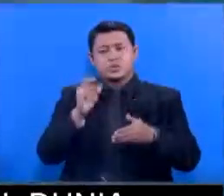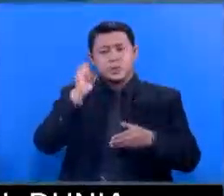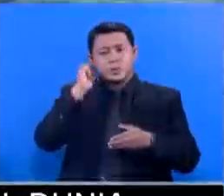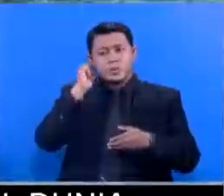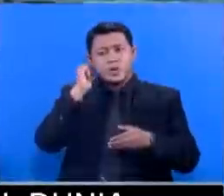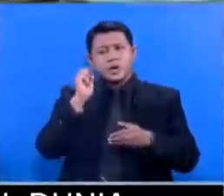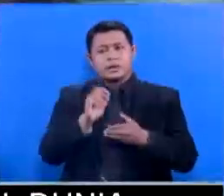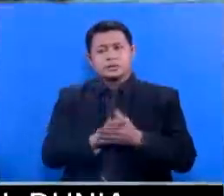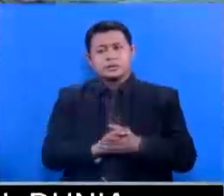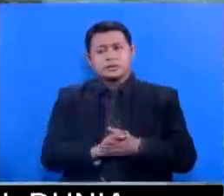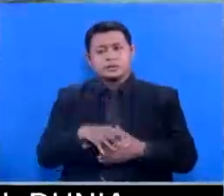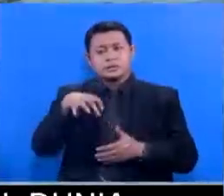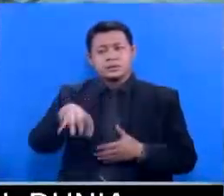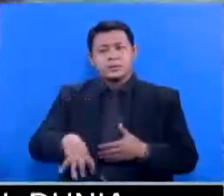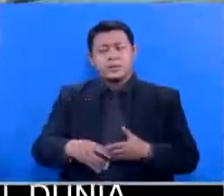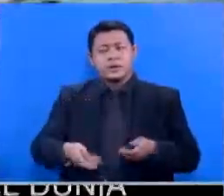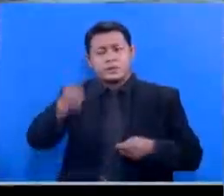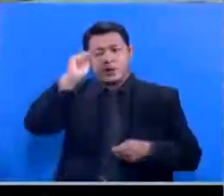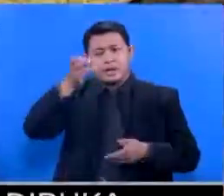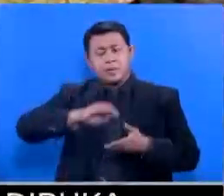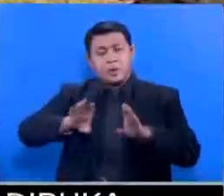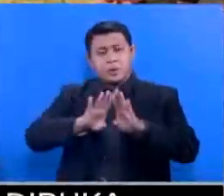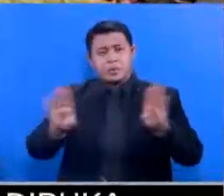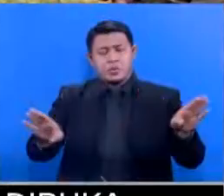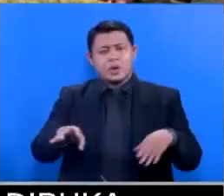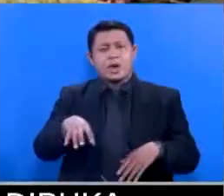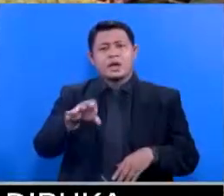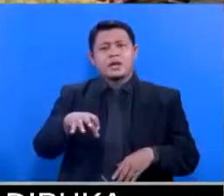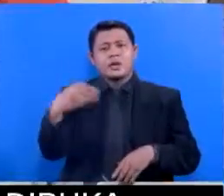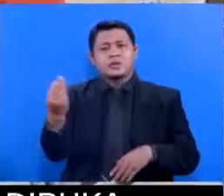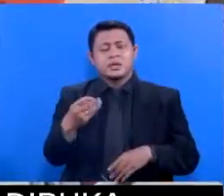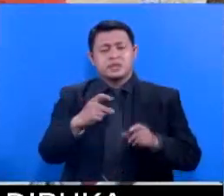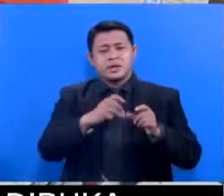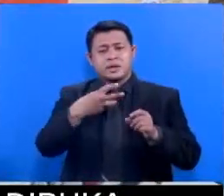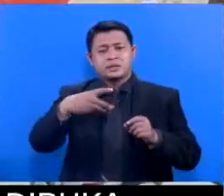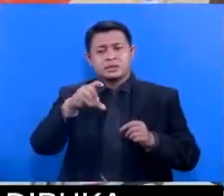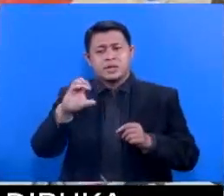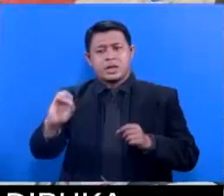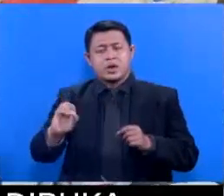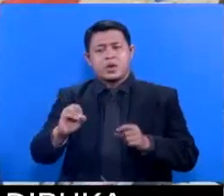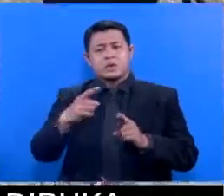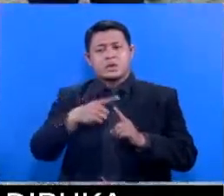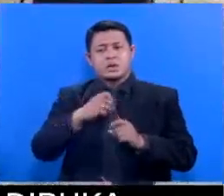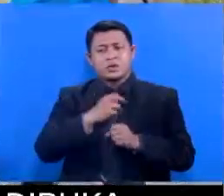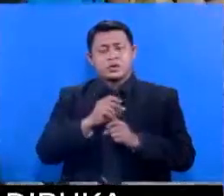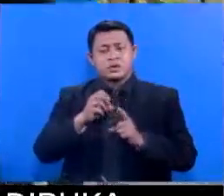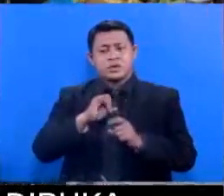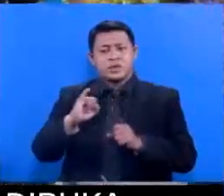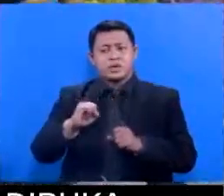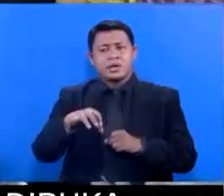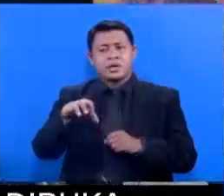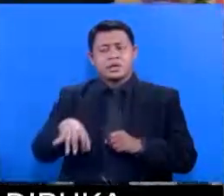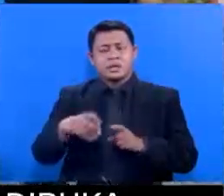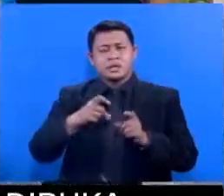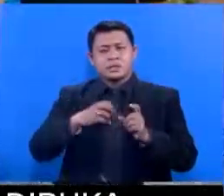saja lokasi pemandian yang baru dibuka ini berada di wisata Selo Tirto Giri atau setinggi di